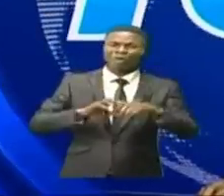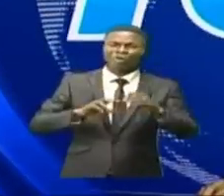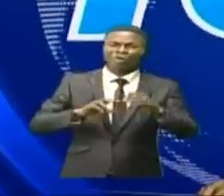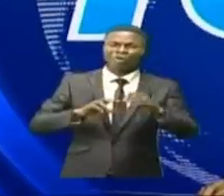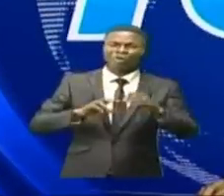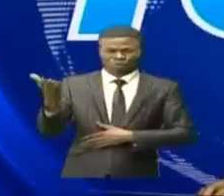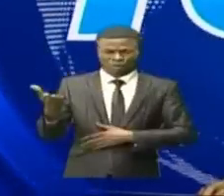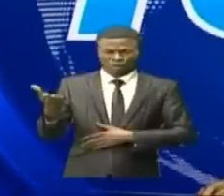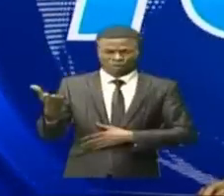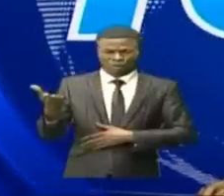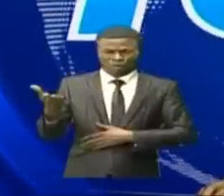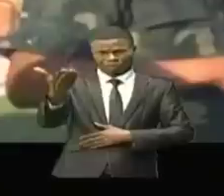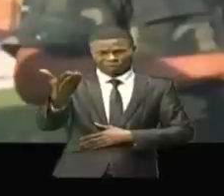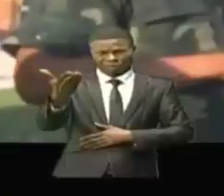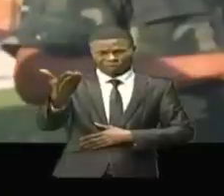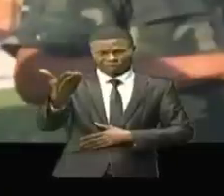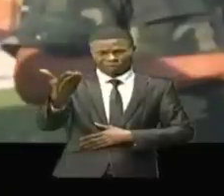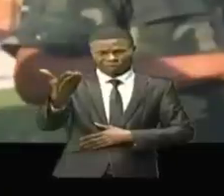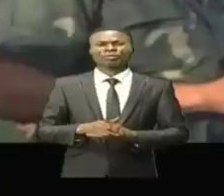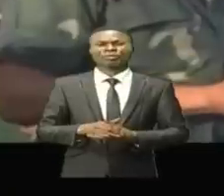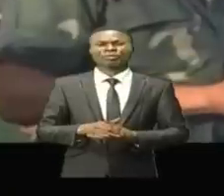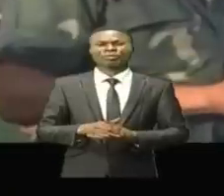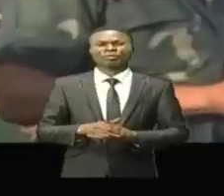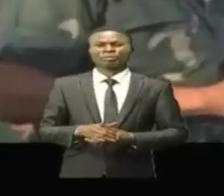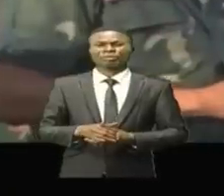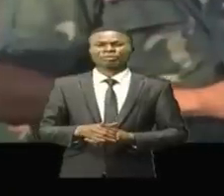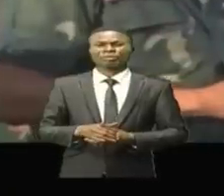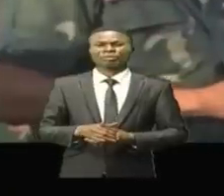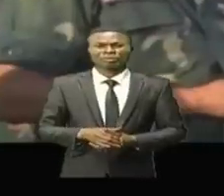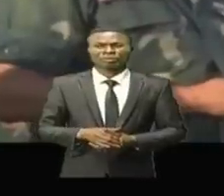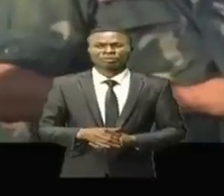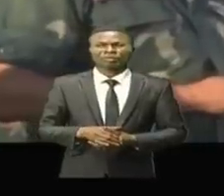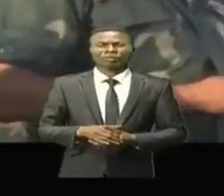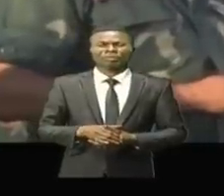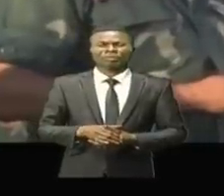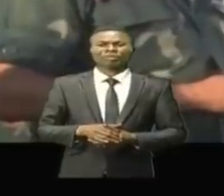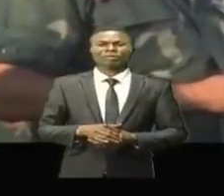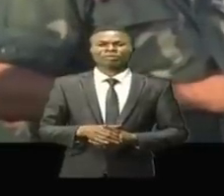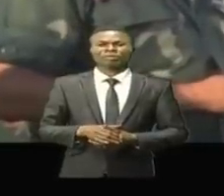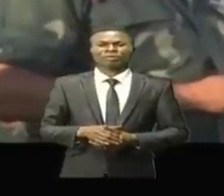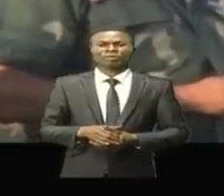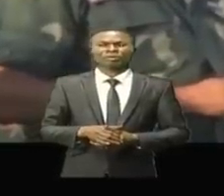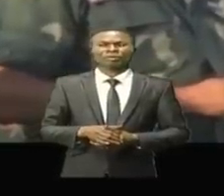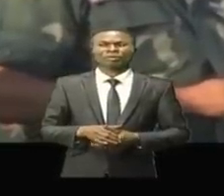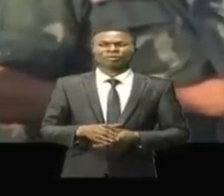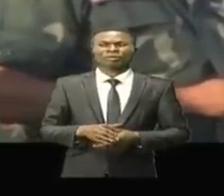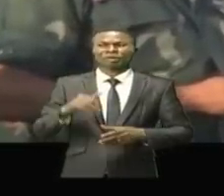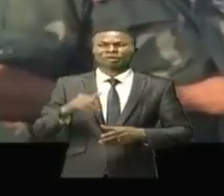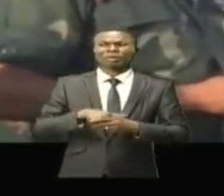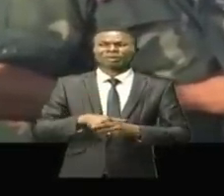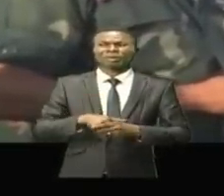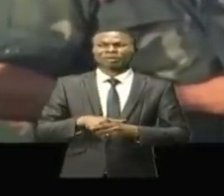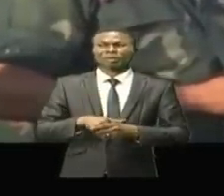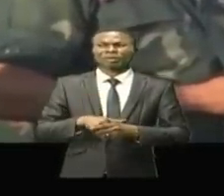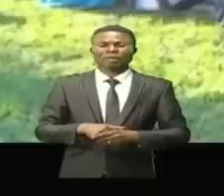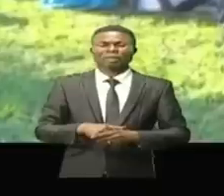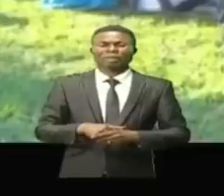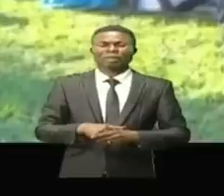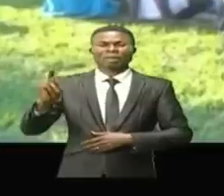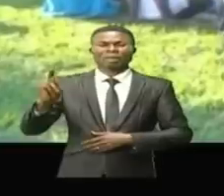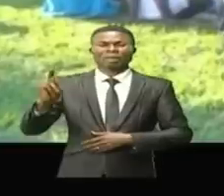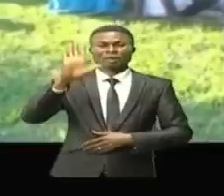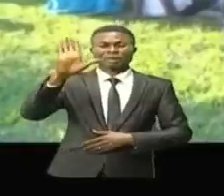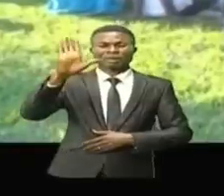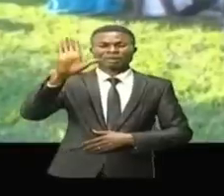fois-ci à Saké. C'était aussi dans les cas du kidnapping au niveau de Kimoukassak. Cinq